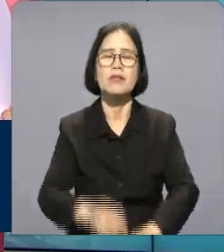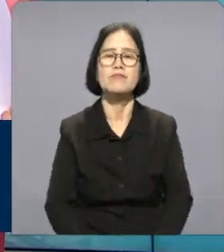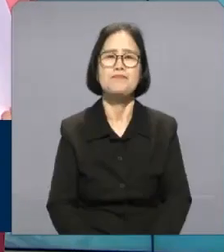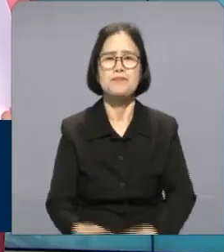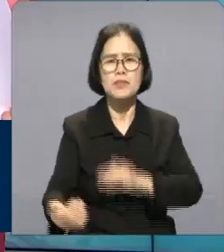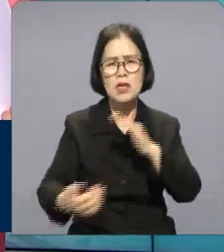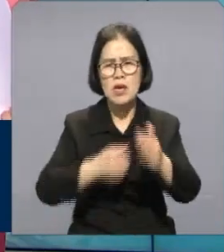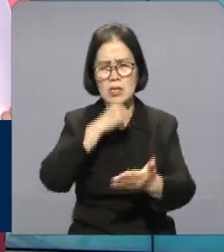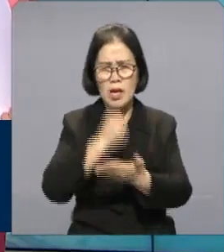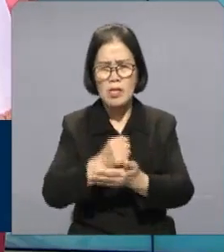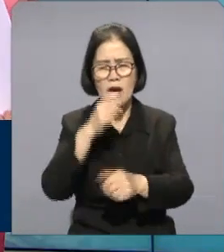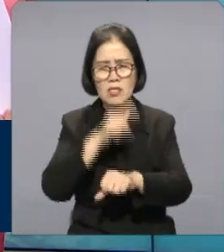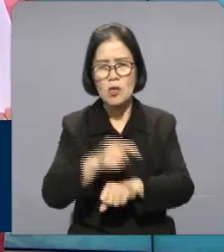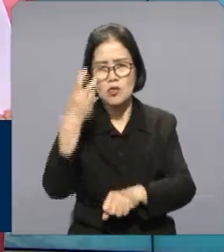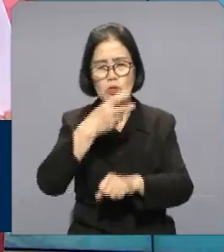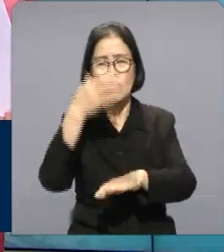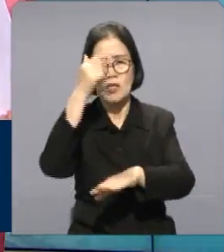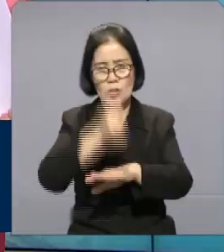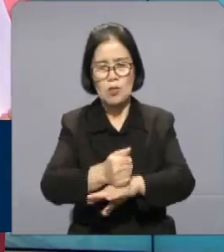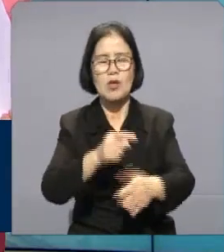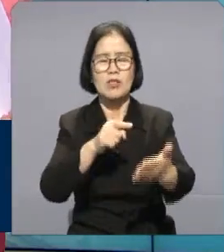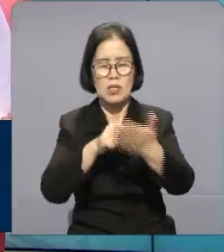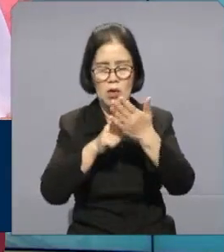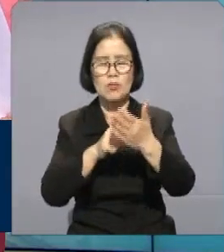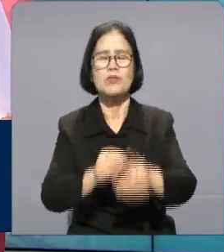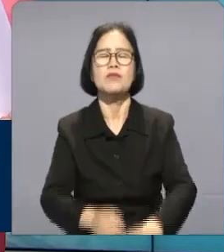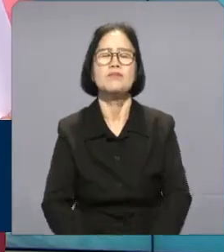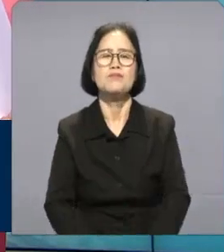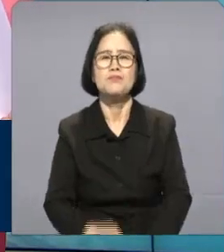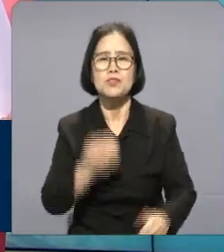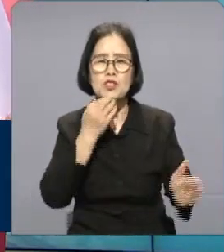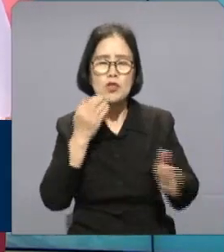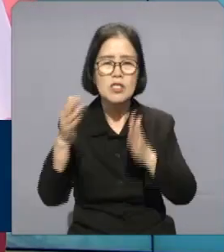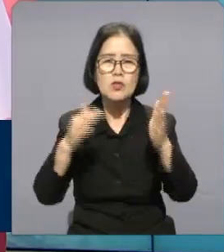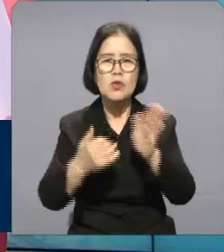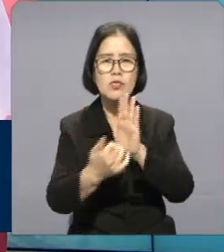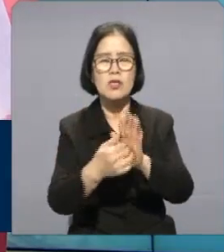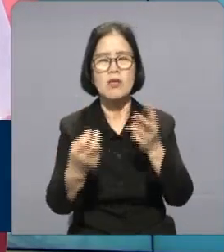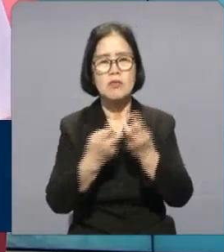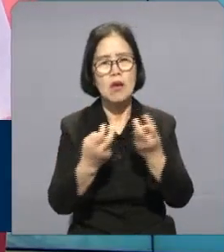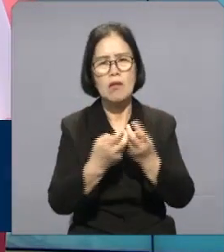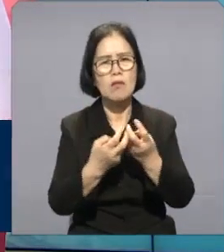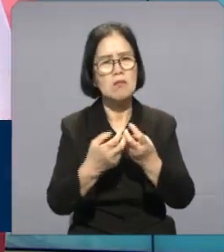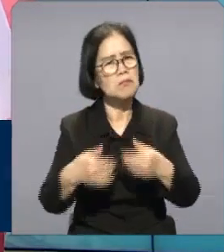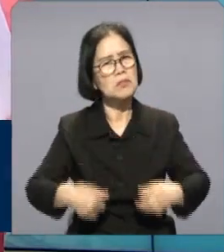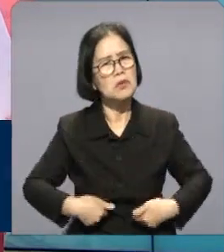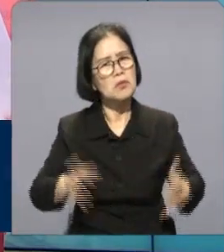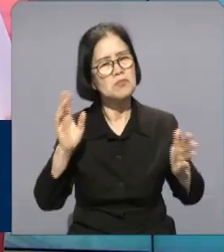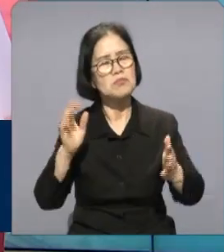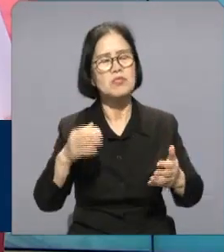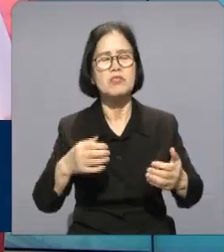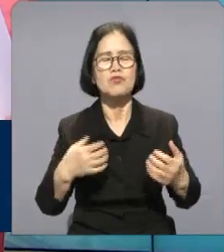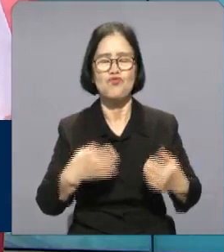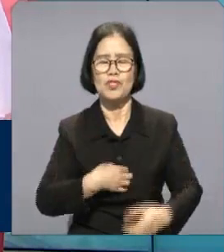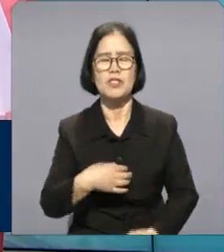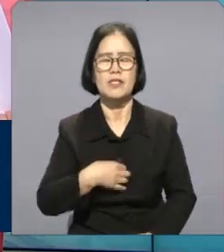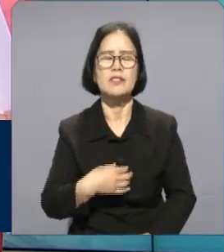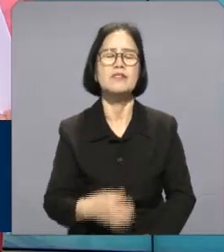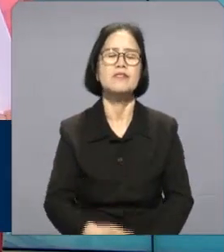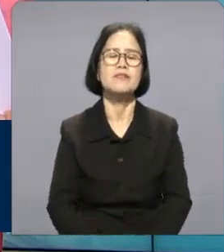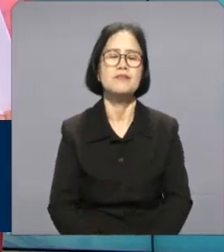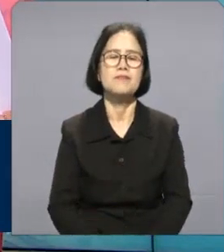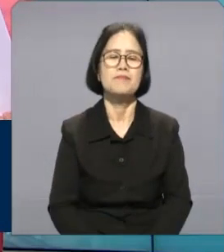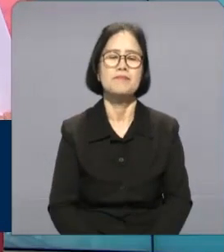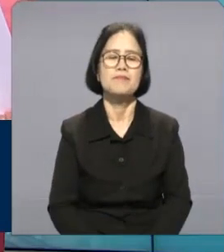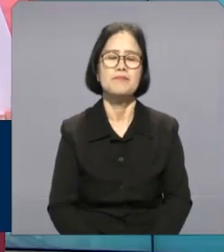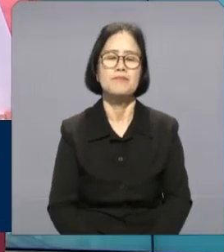사전 타당성 조사 결과가 이때 나온다는 이야기인데 경기도 차원의 대책은 유명 무실해질 위기에 놓였습니다. 윤종화